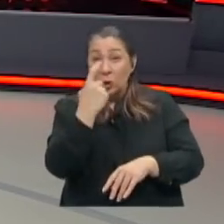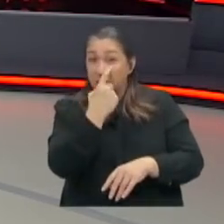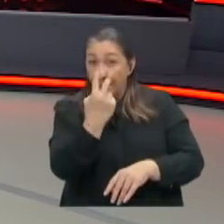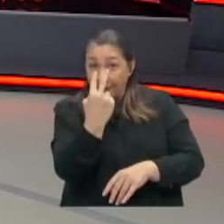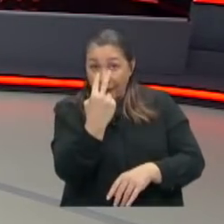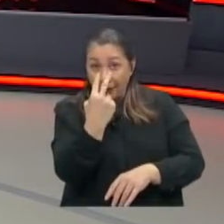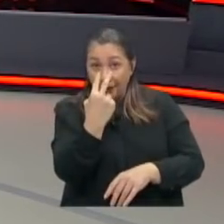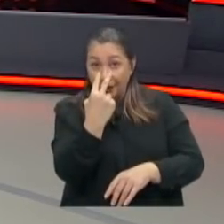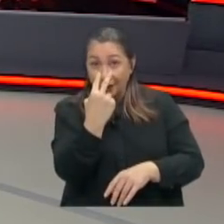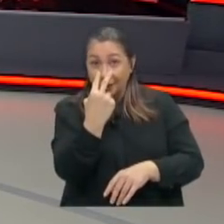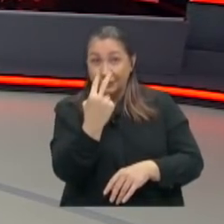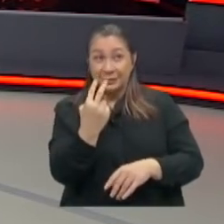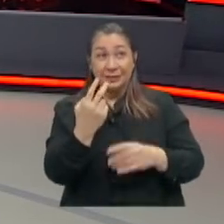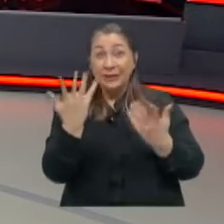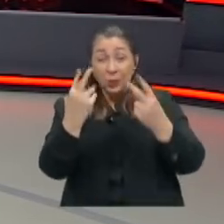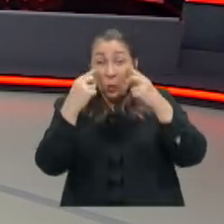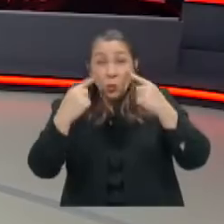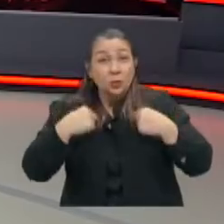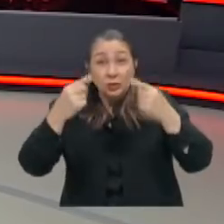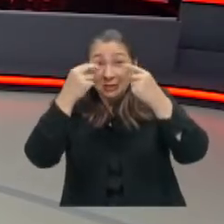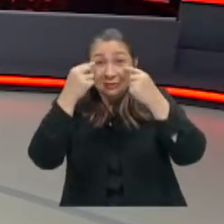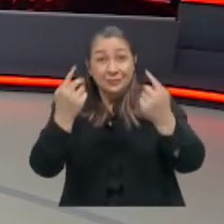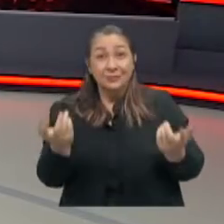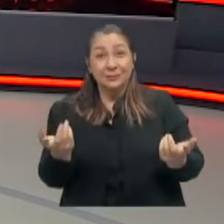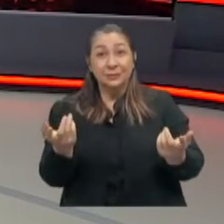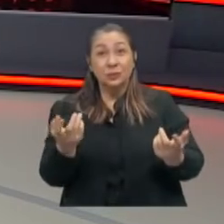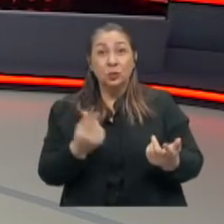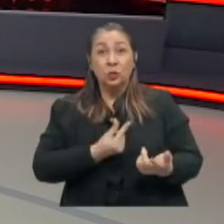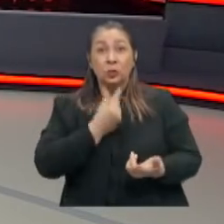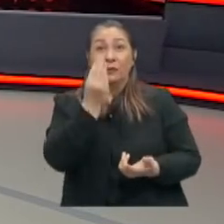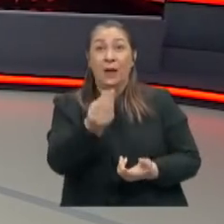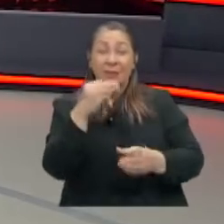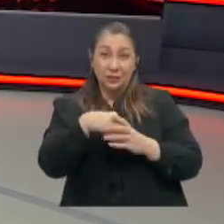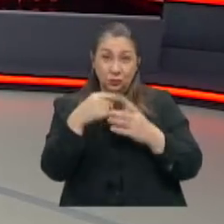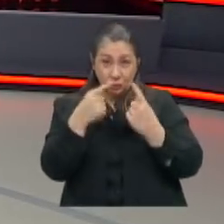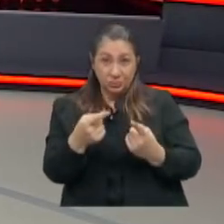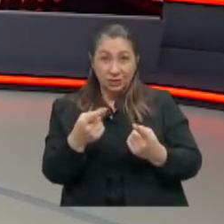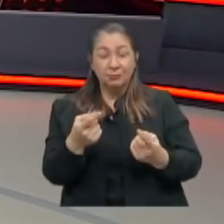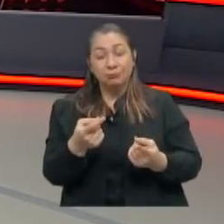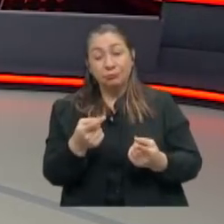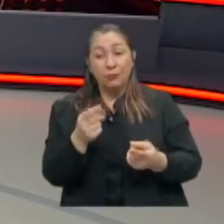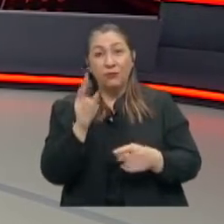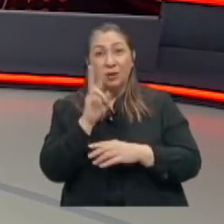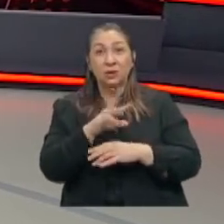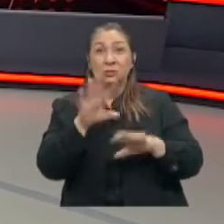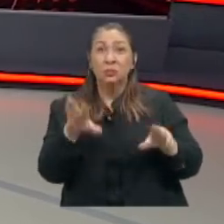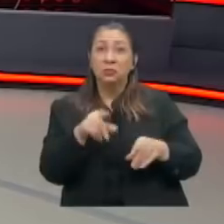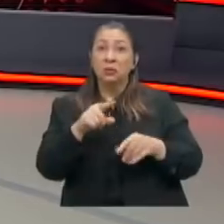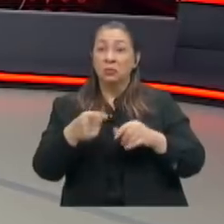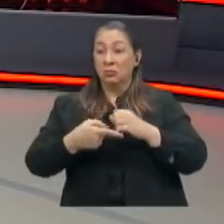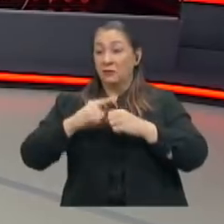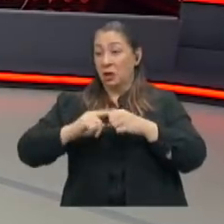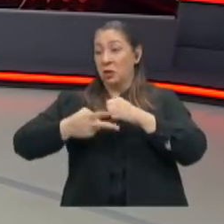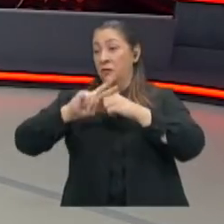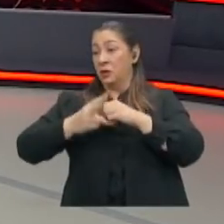Gözlerime baksanıza, ne görüyorsunuz içinde? Umut vermek için söylemişti. Vallahi şimdi bütün bu geçen